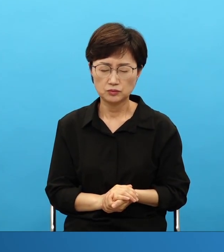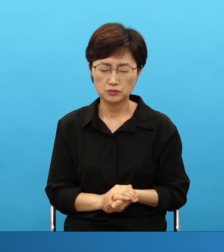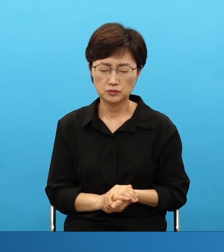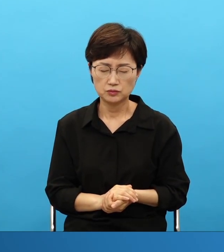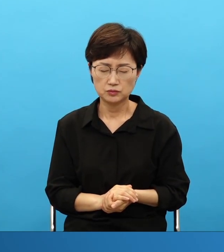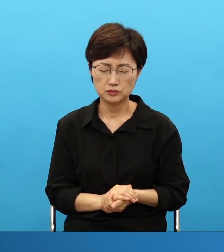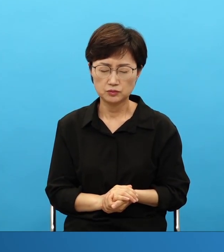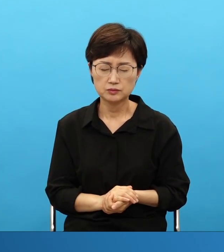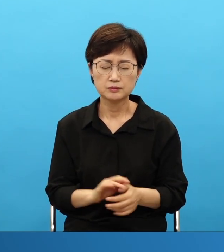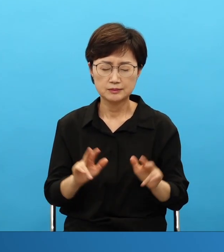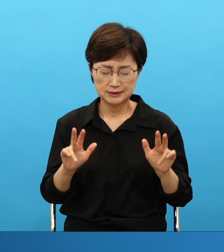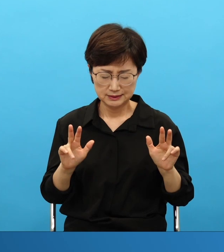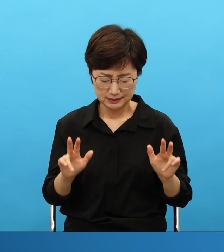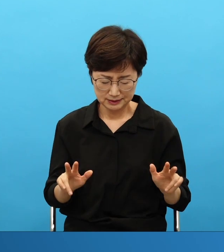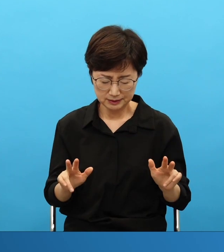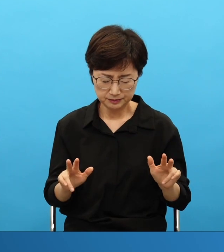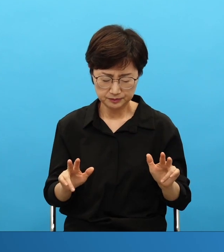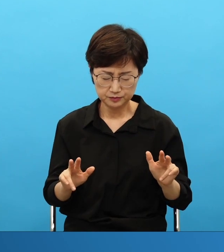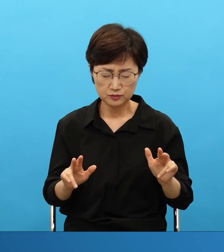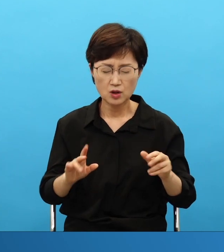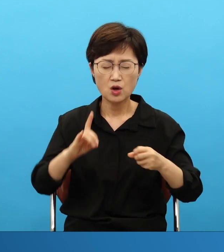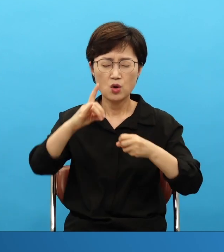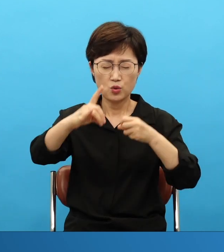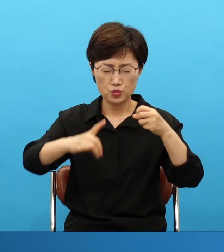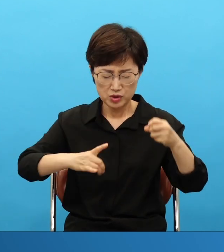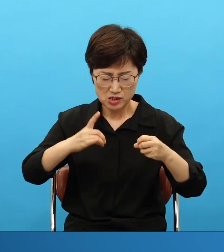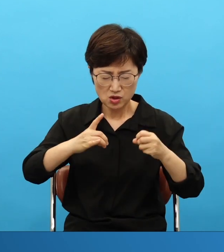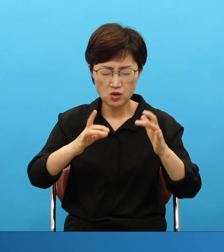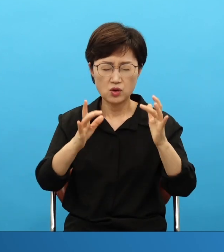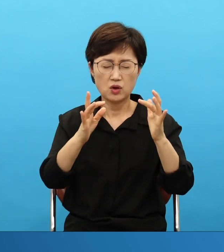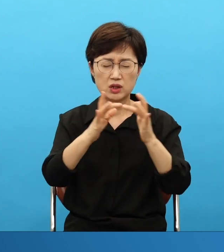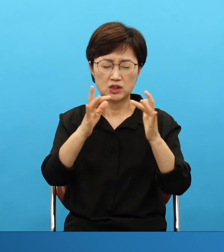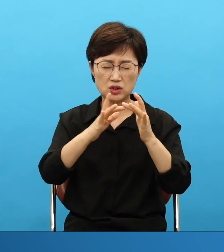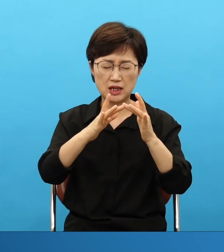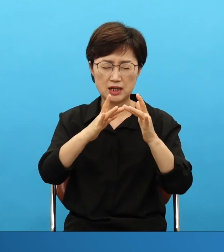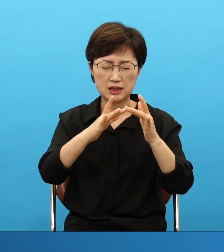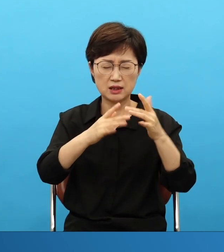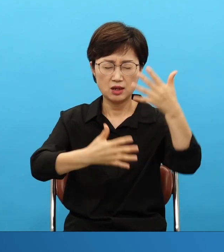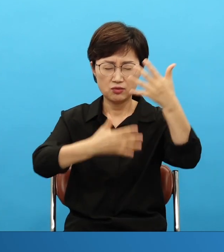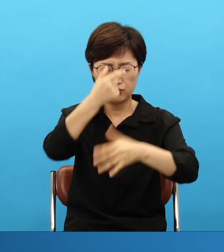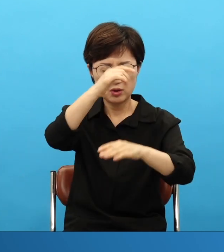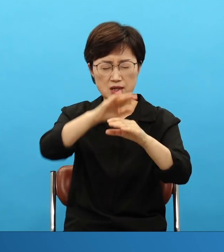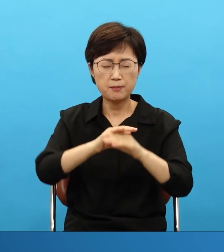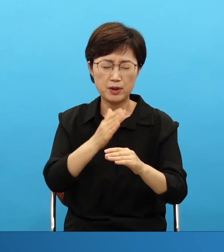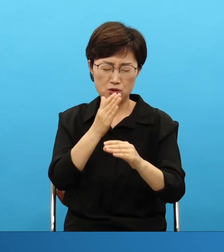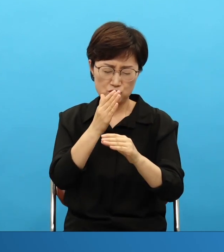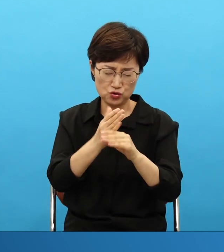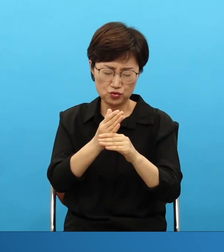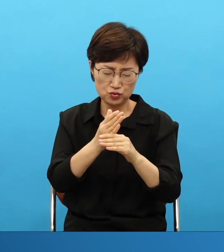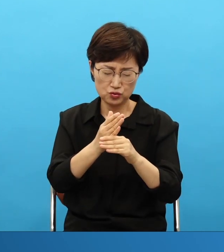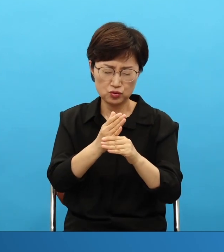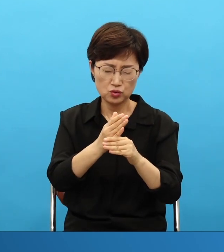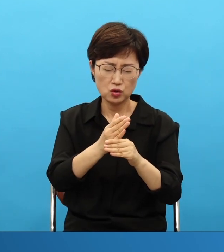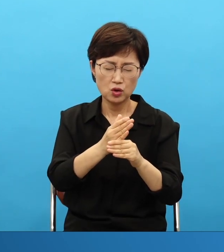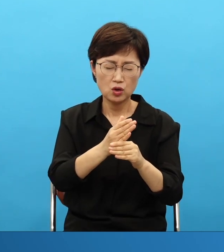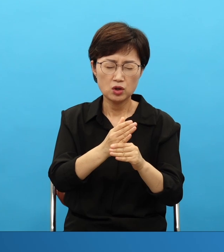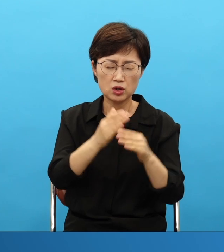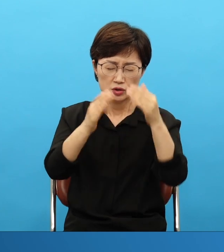하옵소서이 시간 위성과 인터넷으로 함께 예배하는 전세계 모든 성도들에게